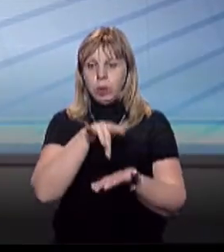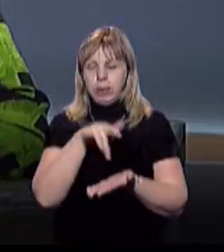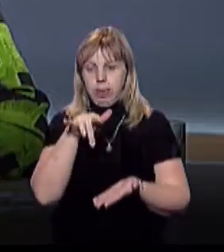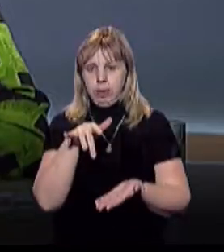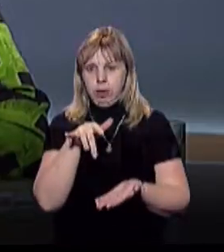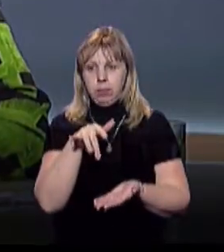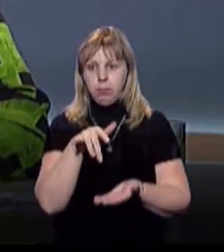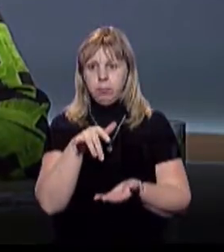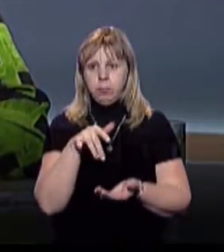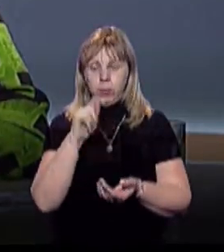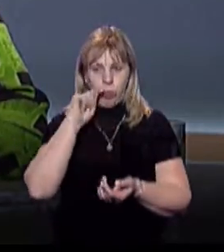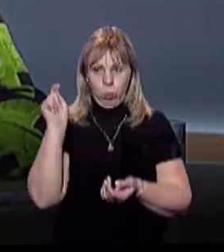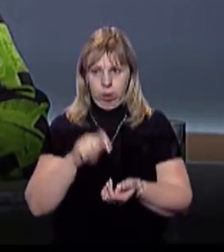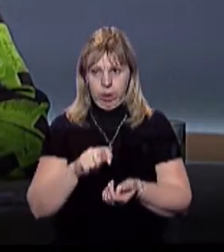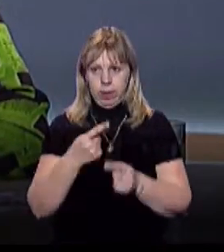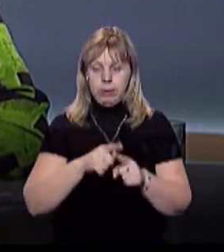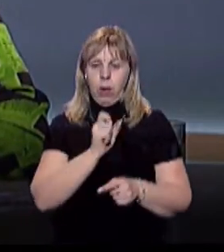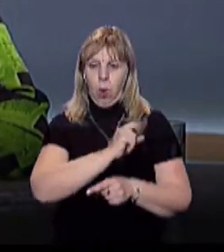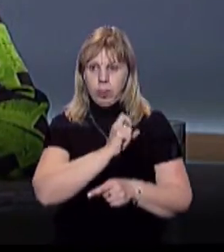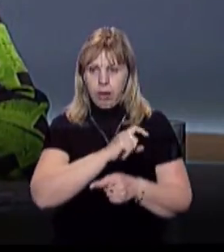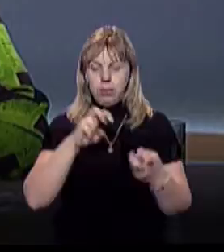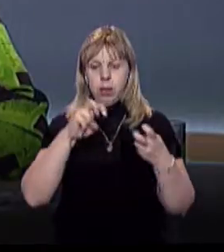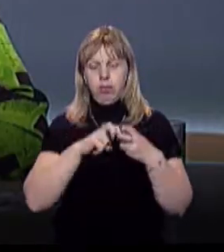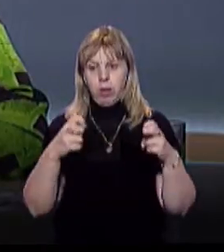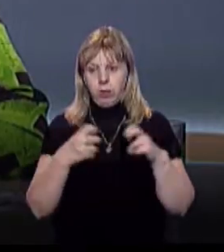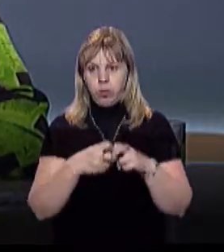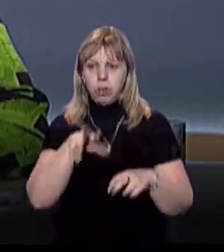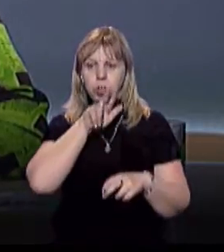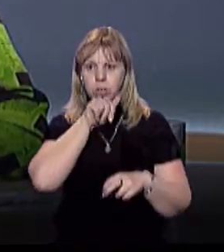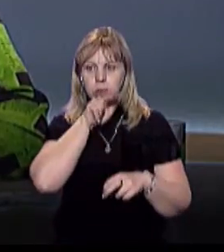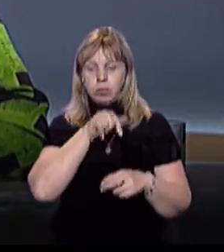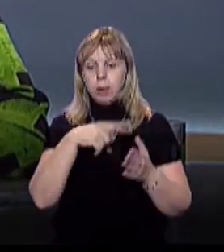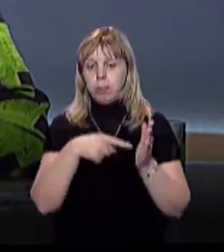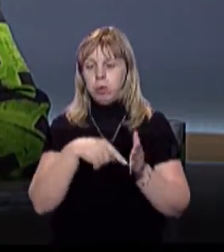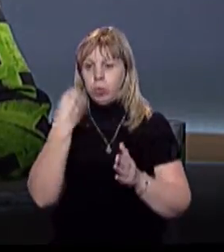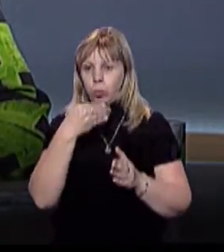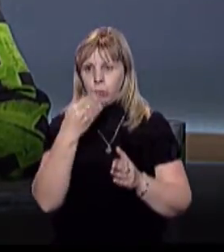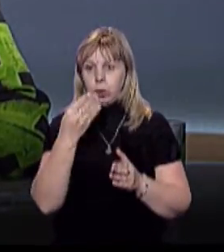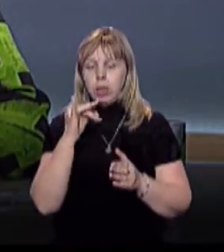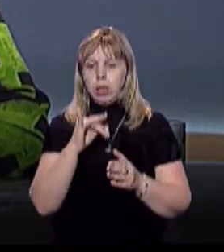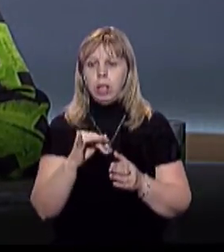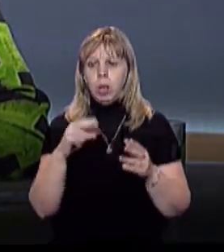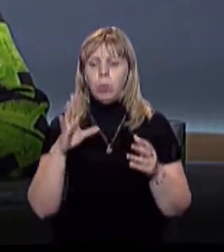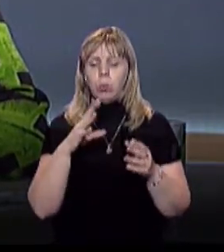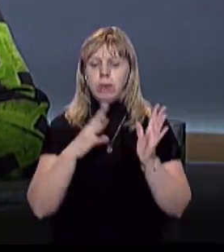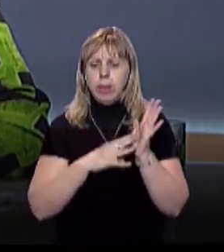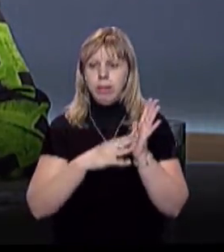центрах України. Це Одеса, Івано-Франківськ, Чернівці і місто Ужгород. І у